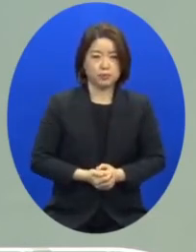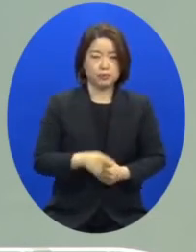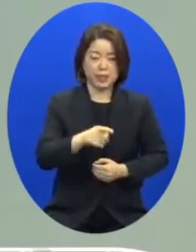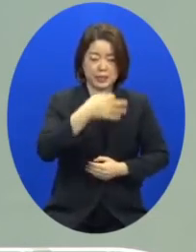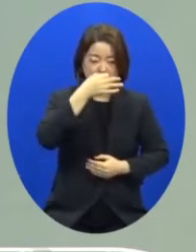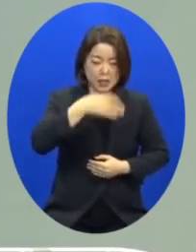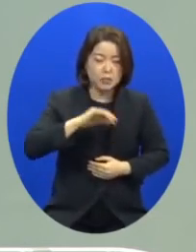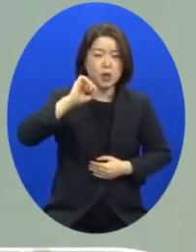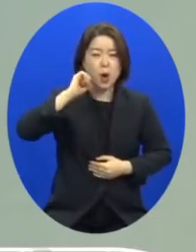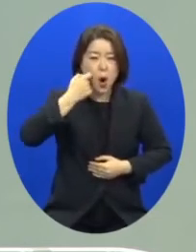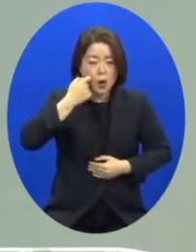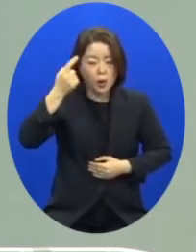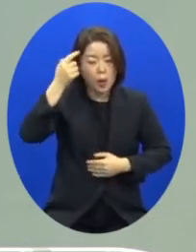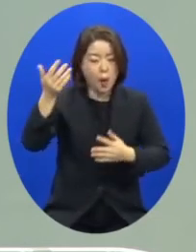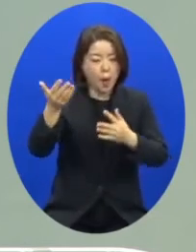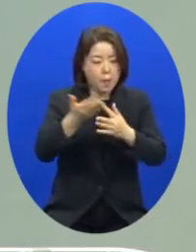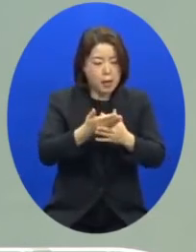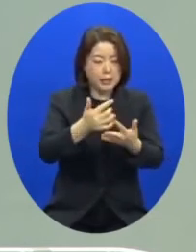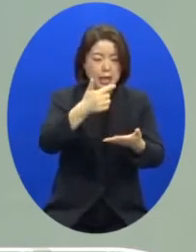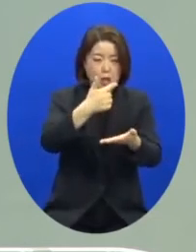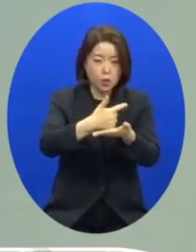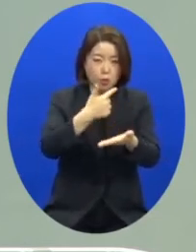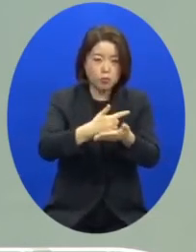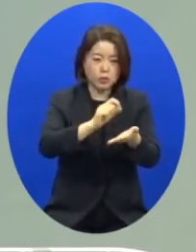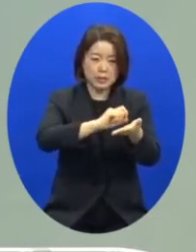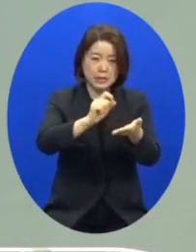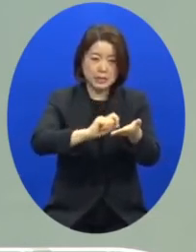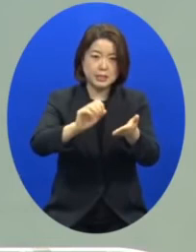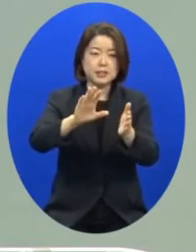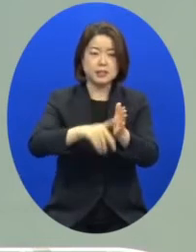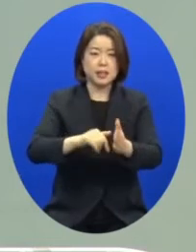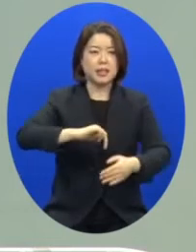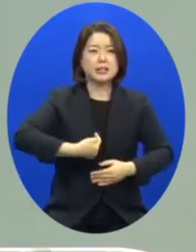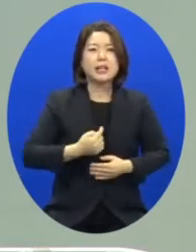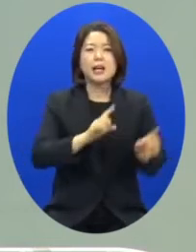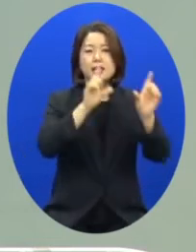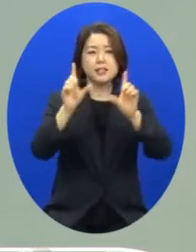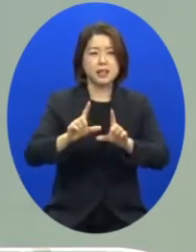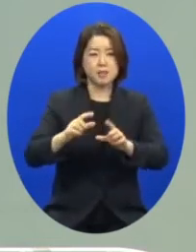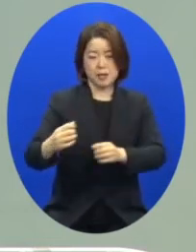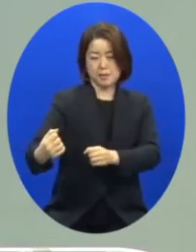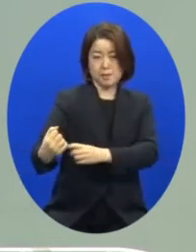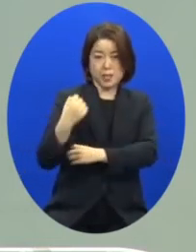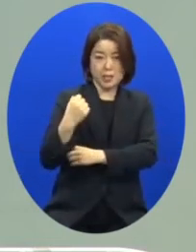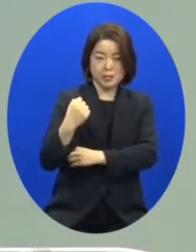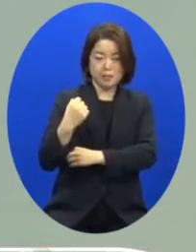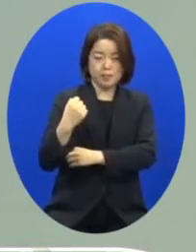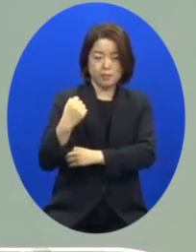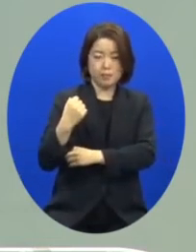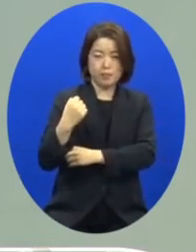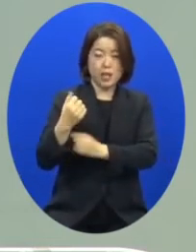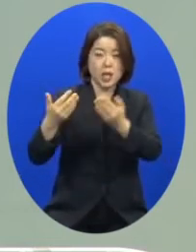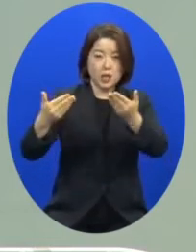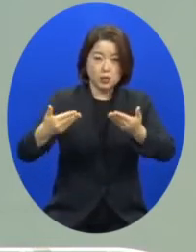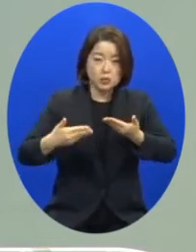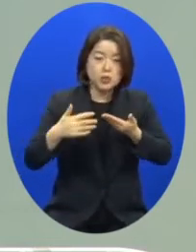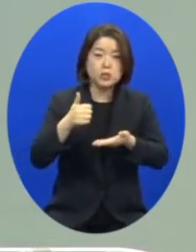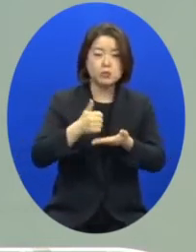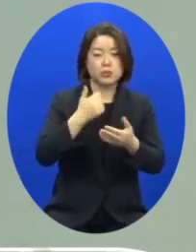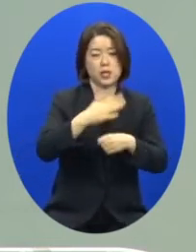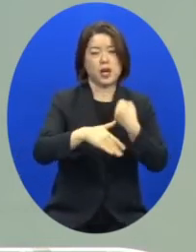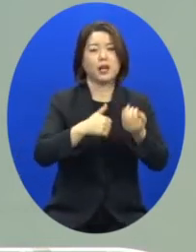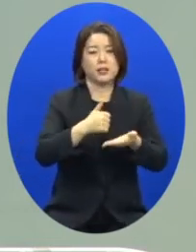그 힘들고 어려운 박사 논문을 쓰는 중에 자기 삶의 에너지 열정 을 부어 주시는 분이 하나님